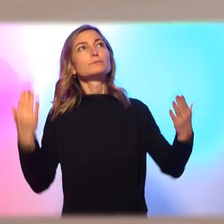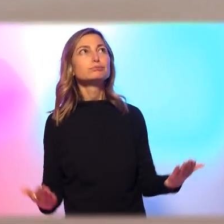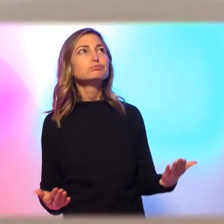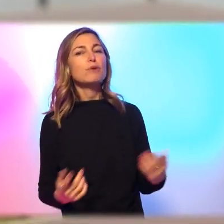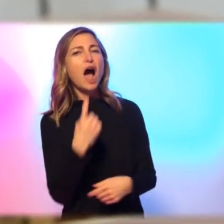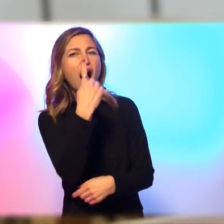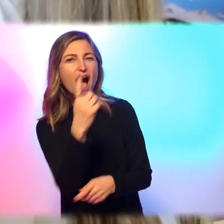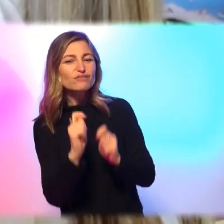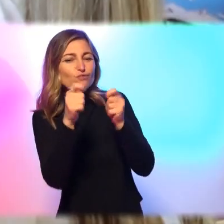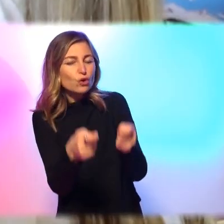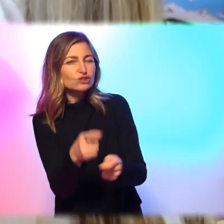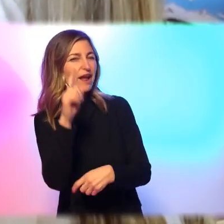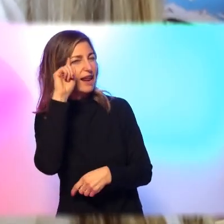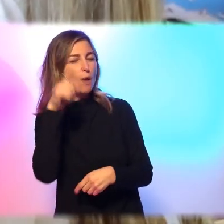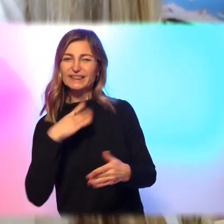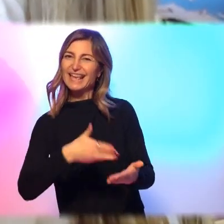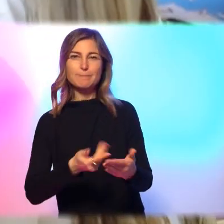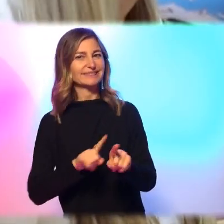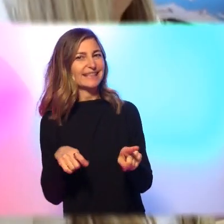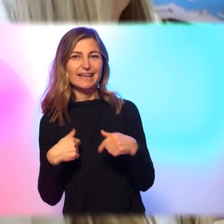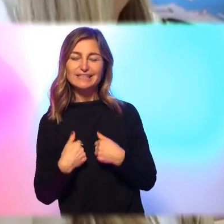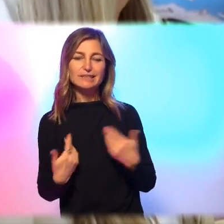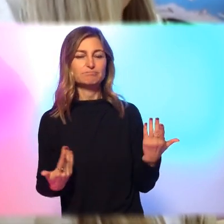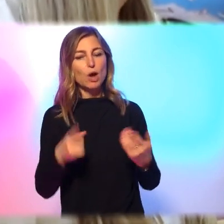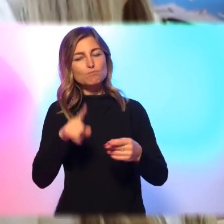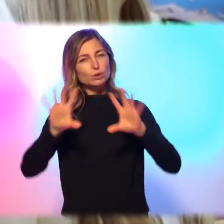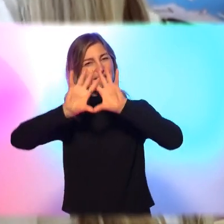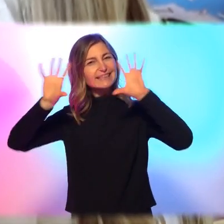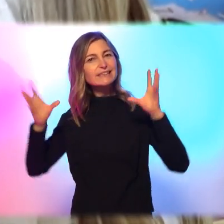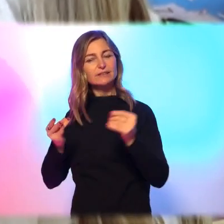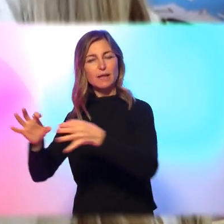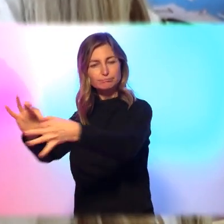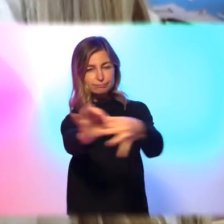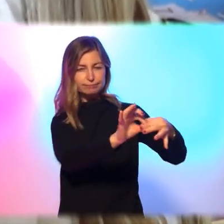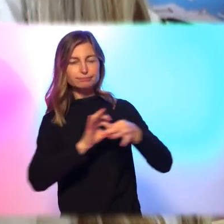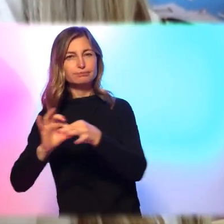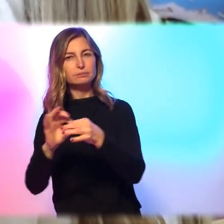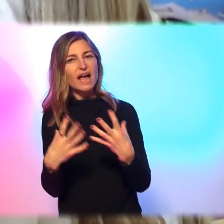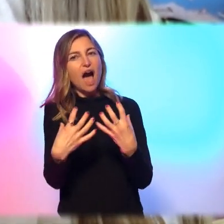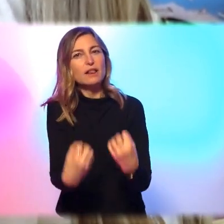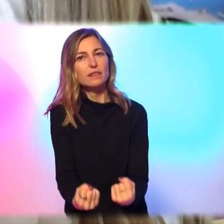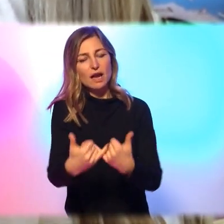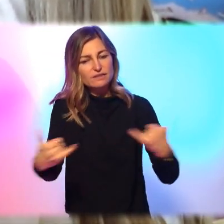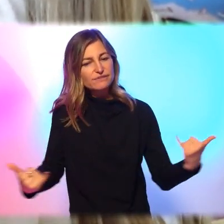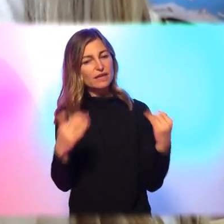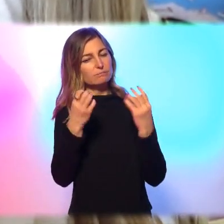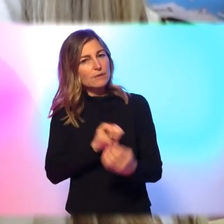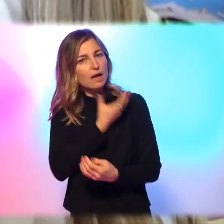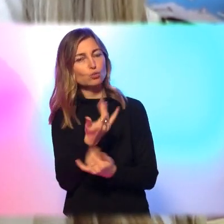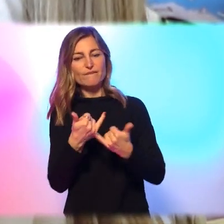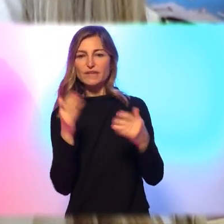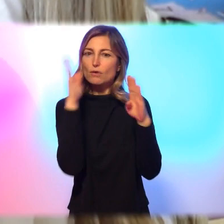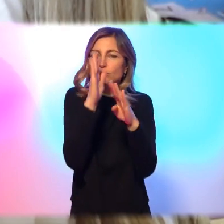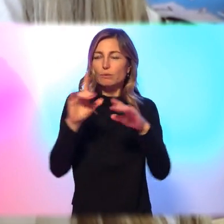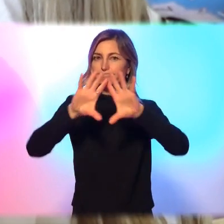Verbesserungsvorschlag? Sage ich mal, gibt es nicht den einen Vorschlag, den ich machen würde, sondern es ist eigentlich, dass wir insgesamt über